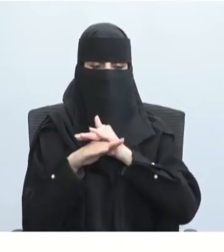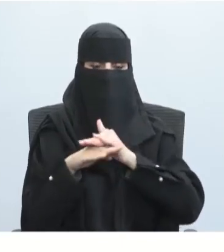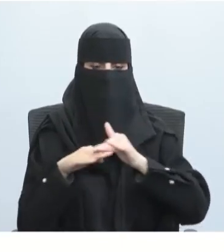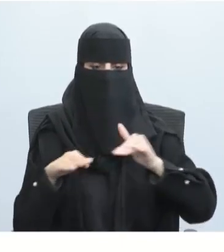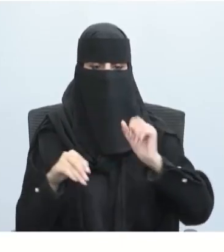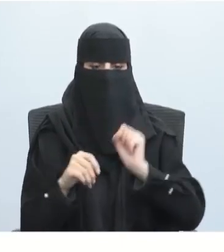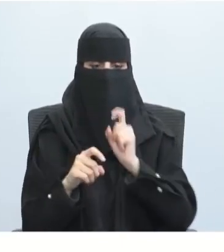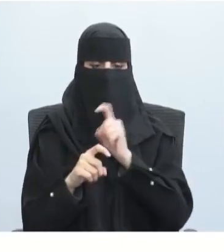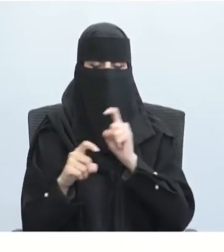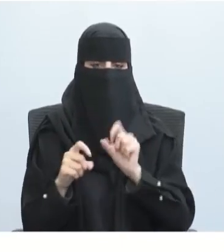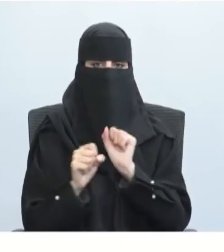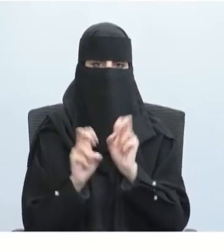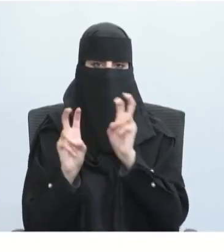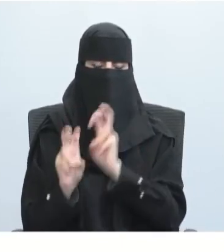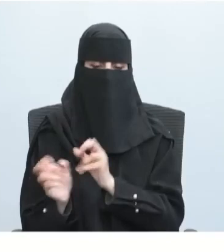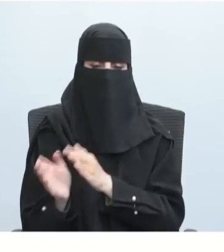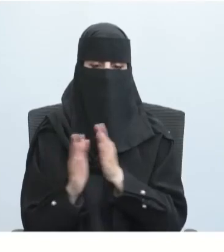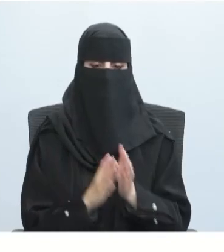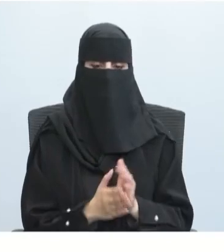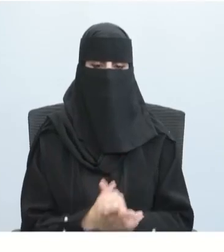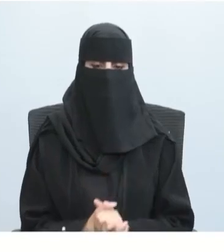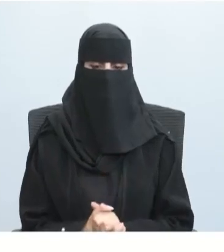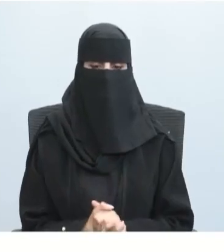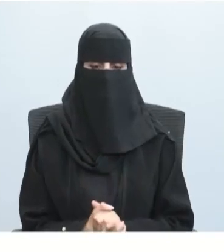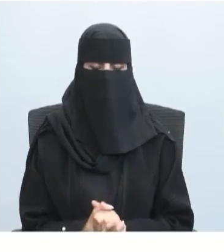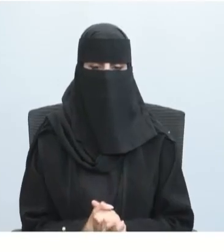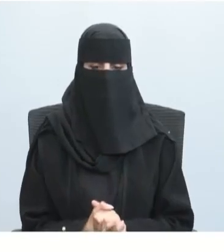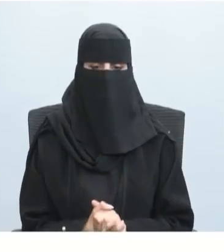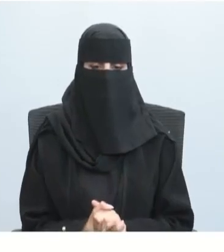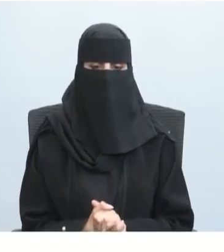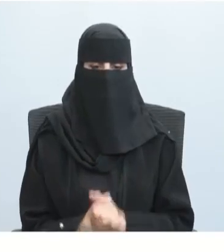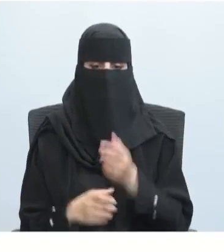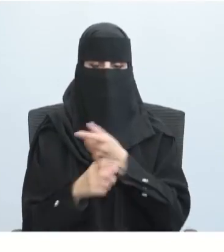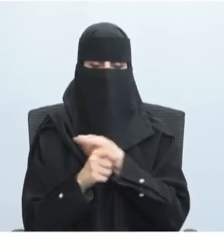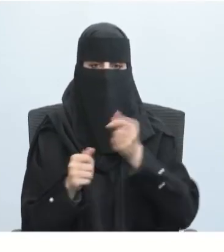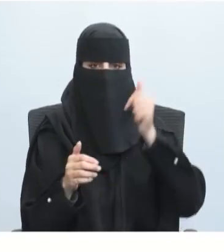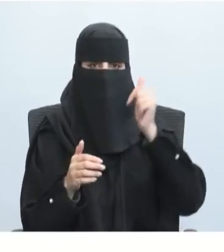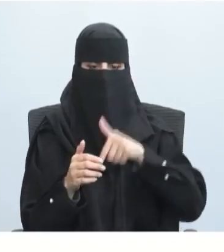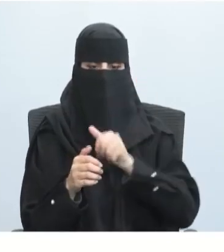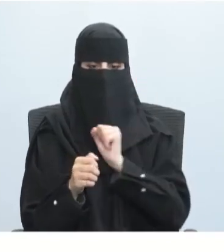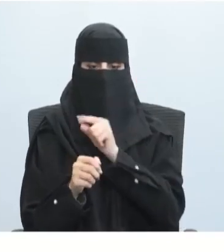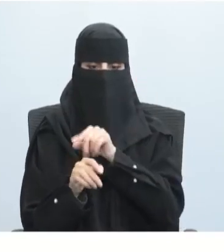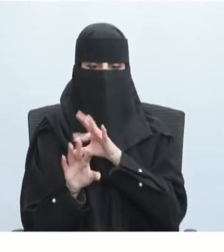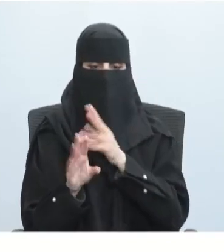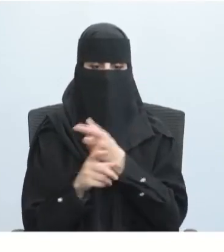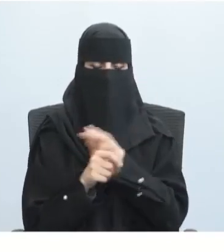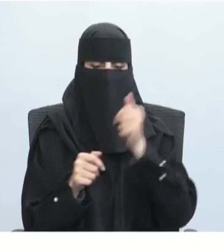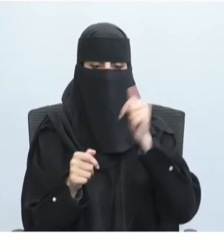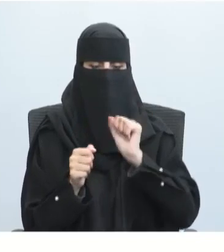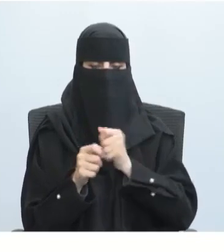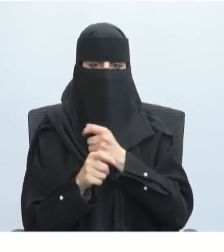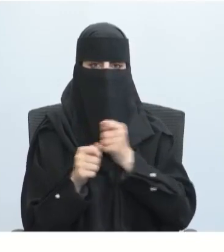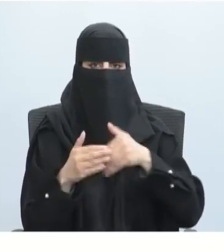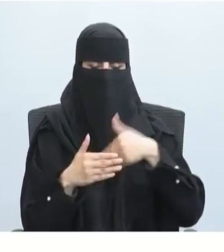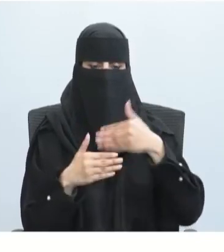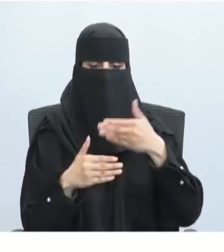مبلغ محدد ثابت اذا هذا يسمى بالاقساط السانويه ذكرنا القيمه الحاليه هي القيمه الحاليه لمبلغ مستقبلي